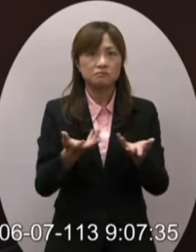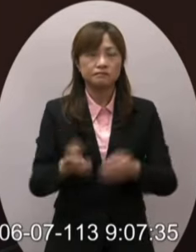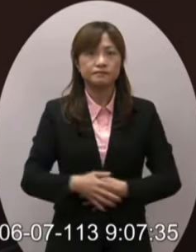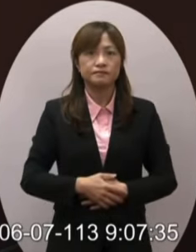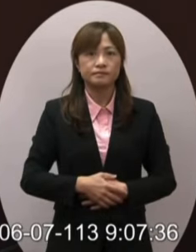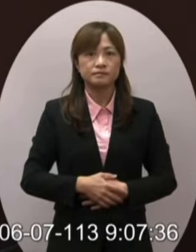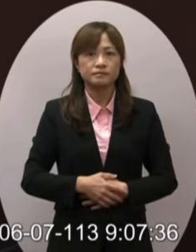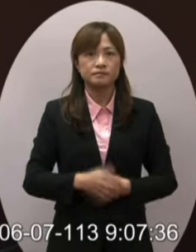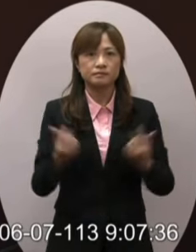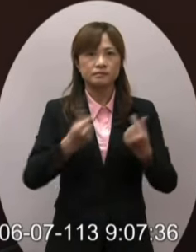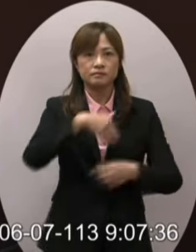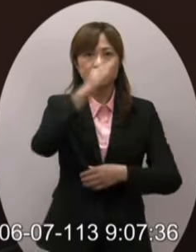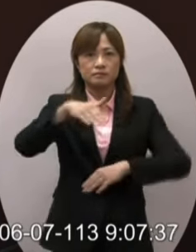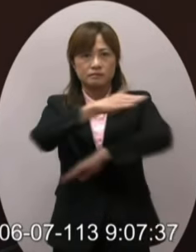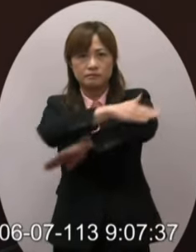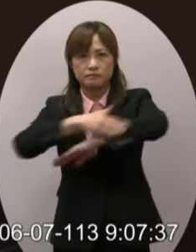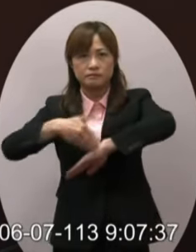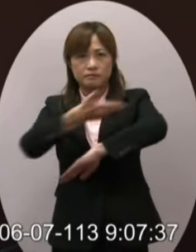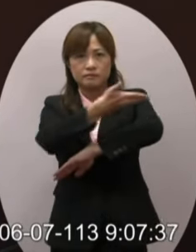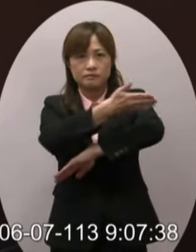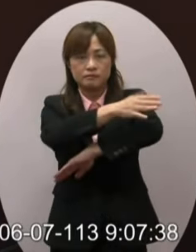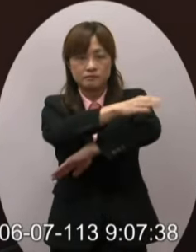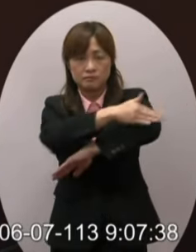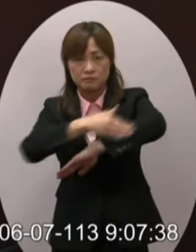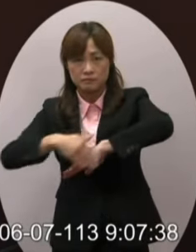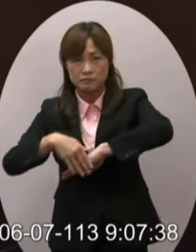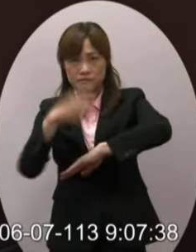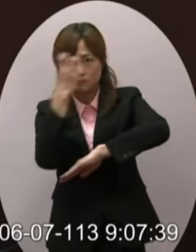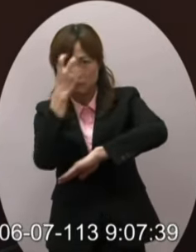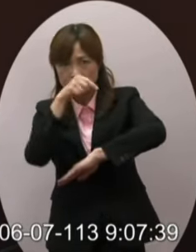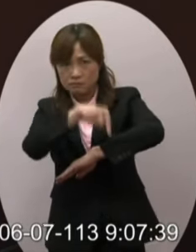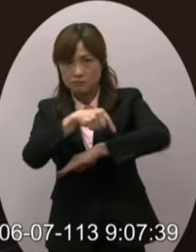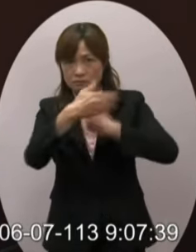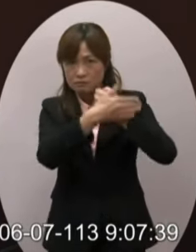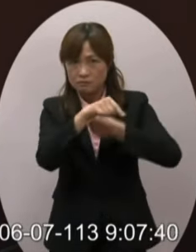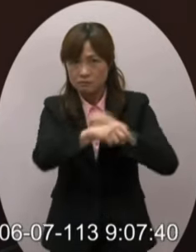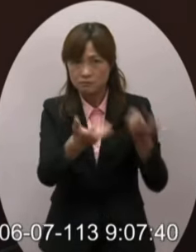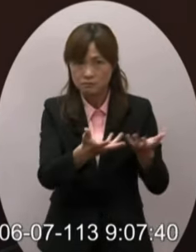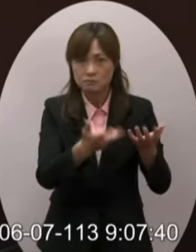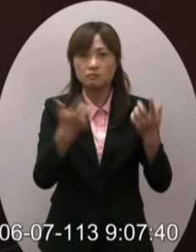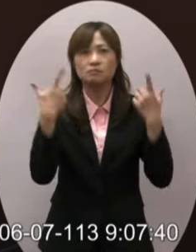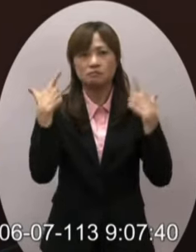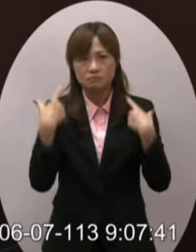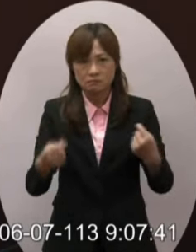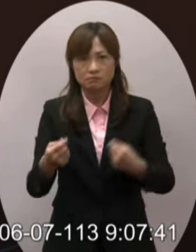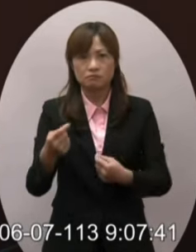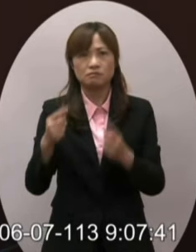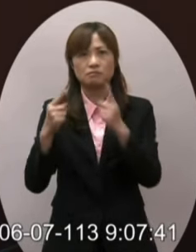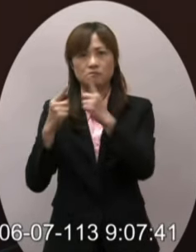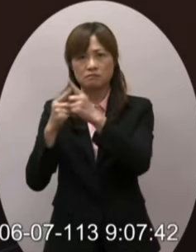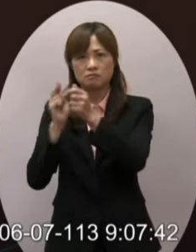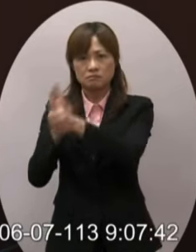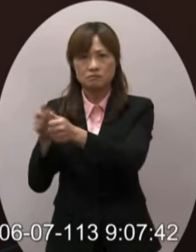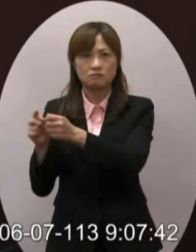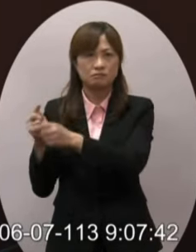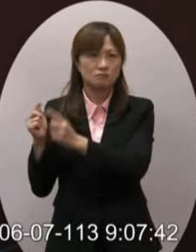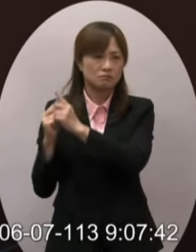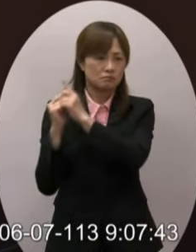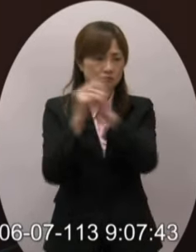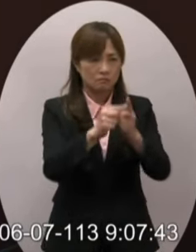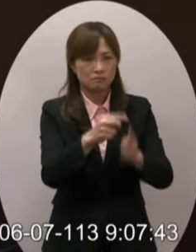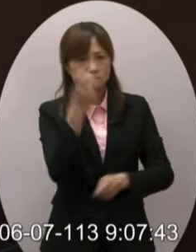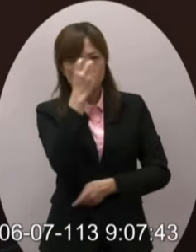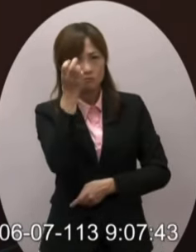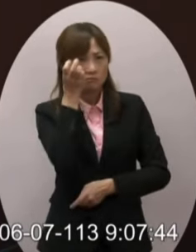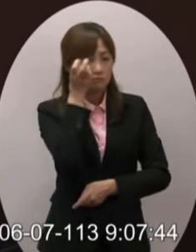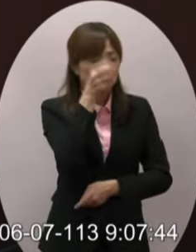边坡防测上面，在边坡侦测上面一向都是还是以人为肉眼来去做探测，但是现在